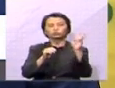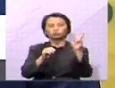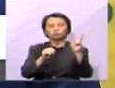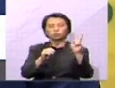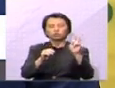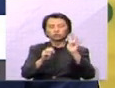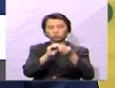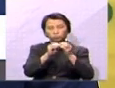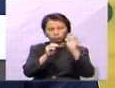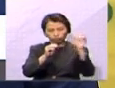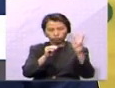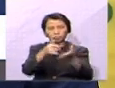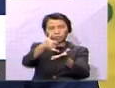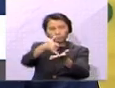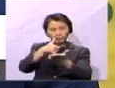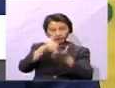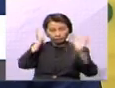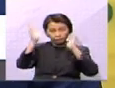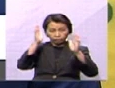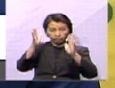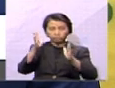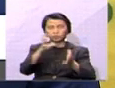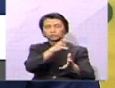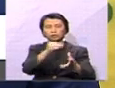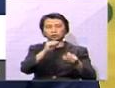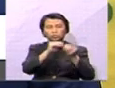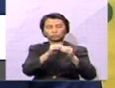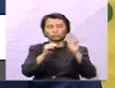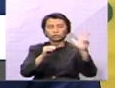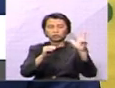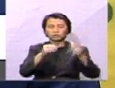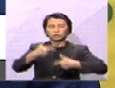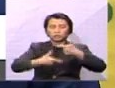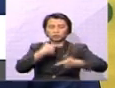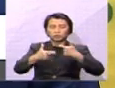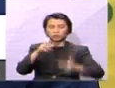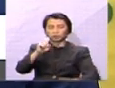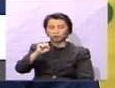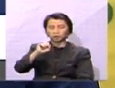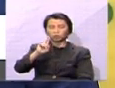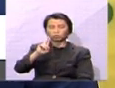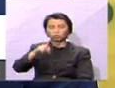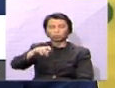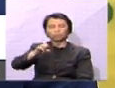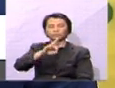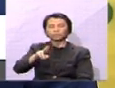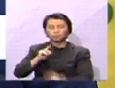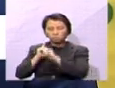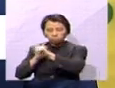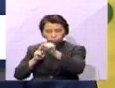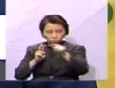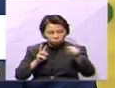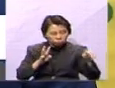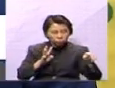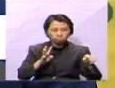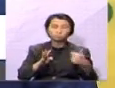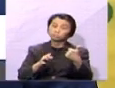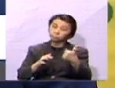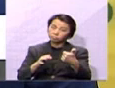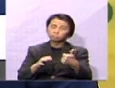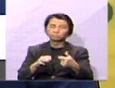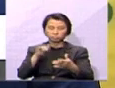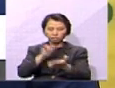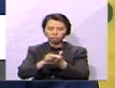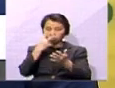Malaysia dan kita di tempat ketiga dalam Liga Super Dan ini semua memperlihatkan bahawa